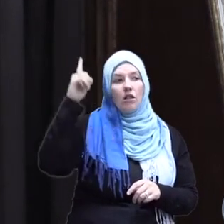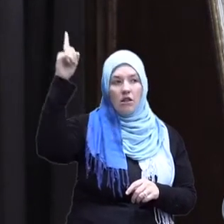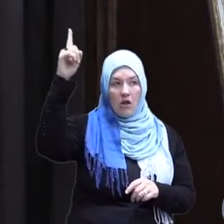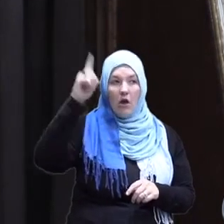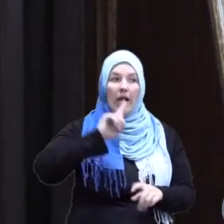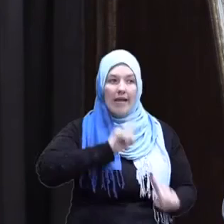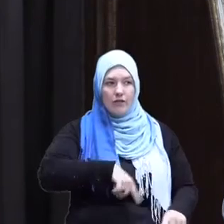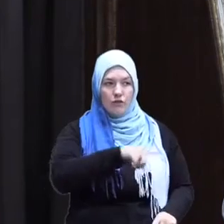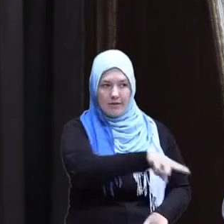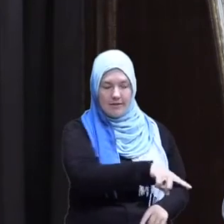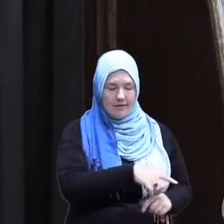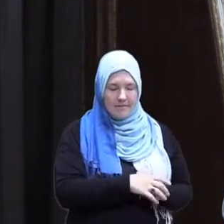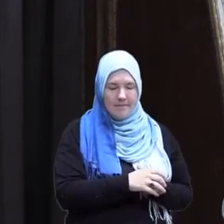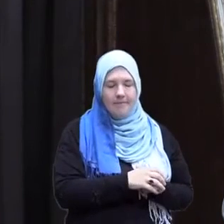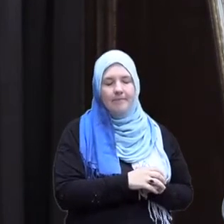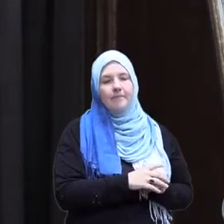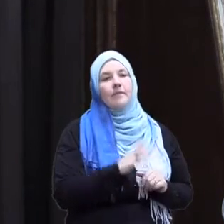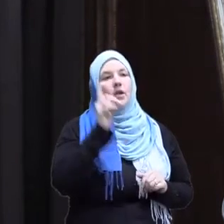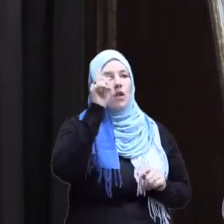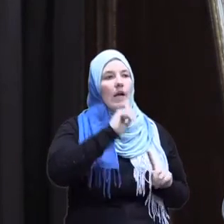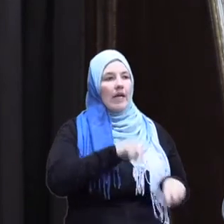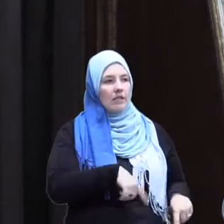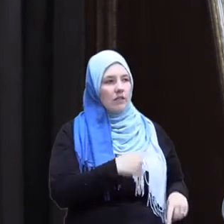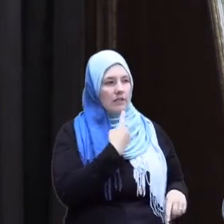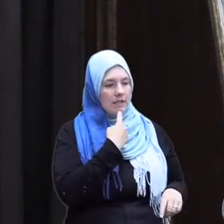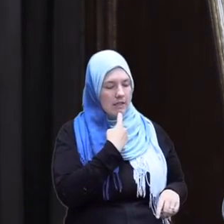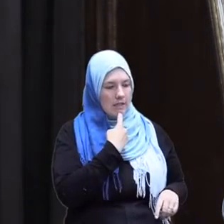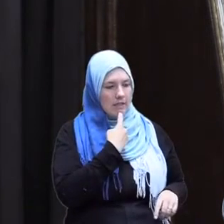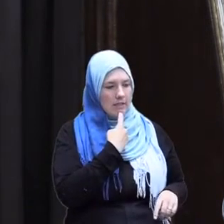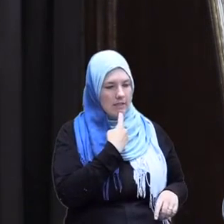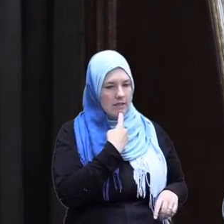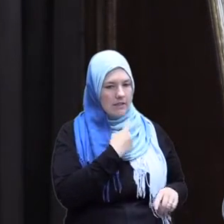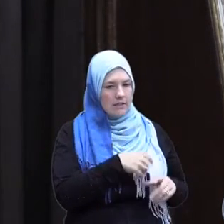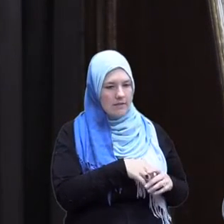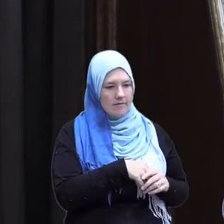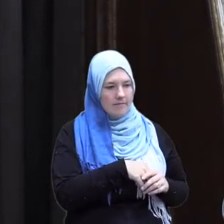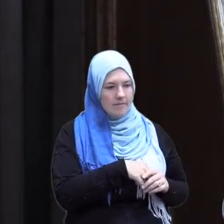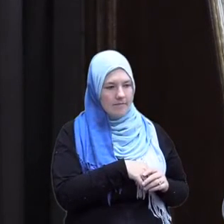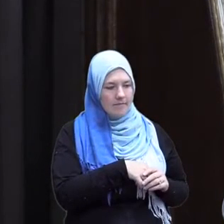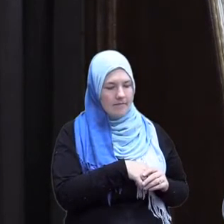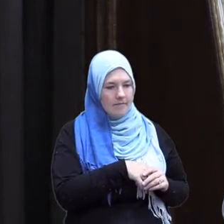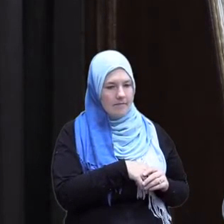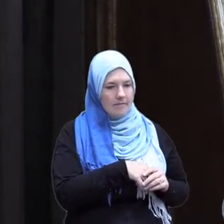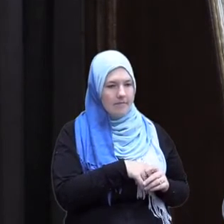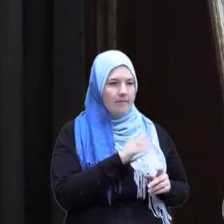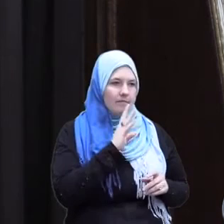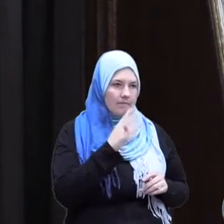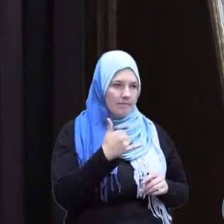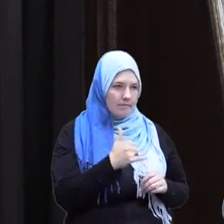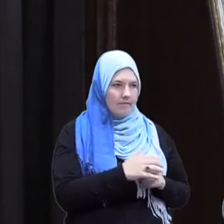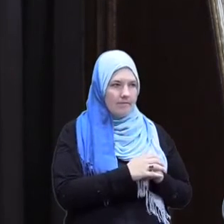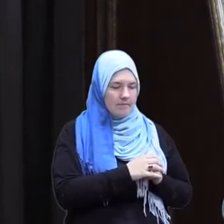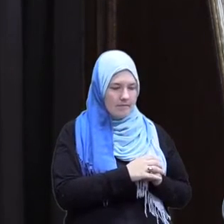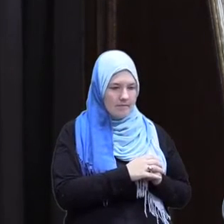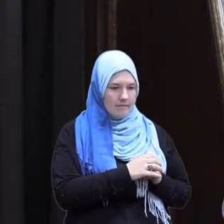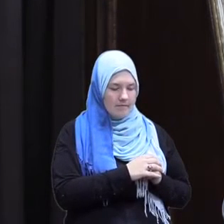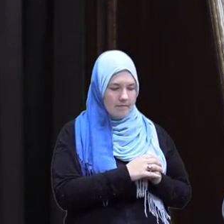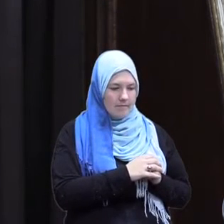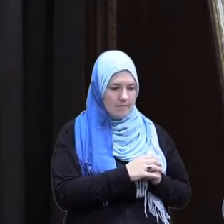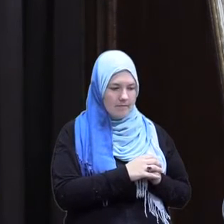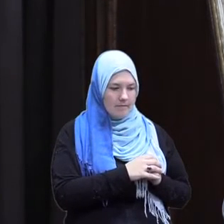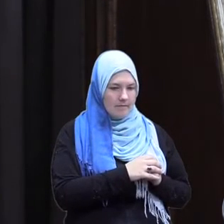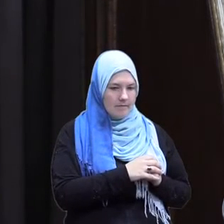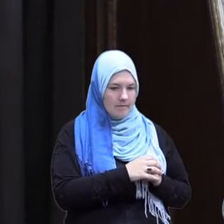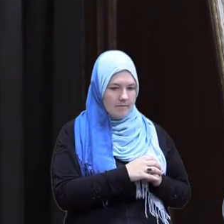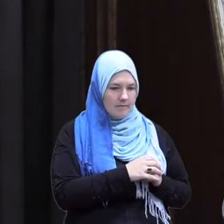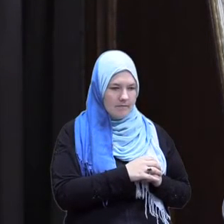answers, بَلَى مَنْ كَسَبَ سَيِّئَةً وَأَحَاطَتْ بِهِ خَطِيئَتُهُ فَأُولَئِكَ أَصْحَابُ